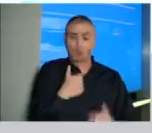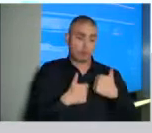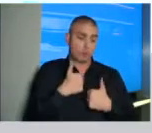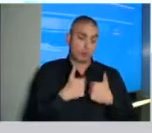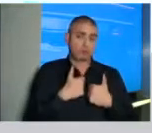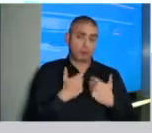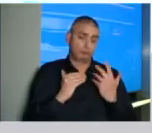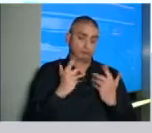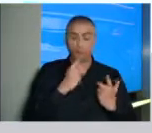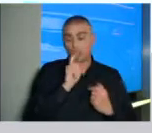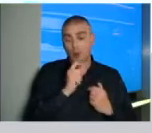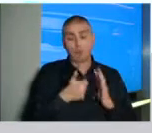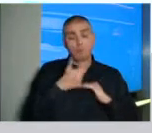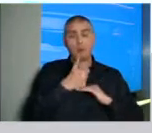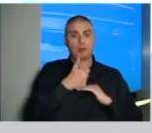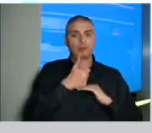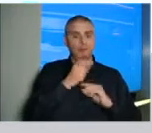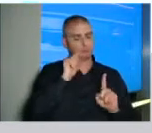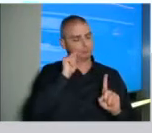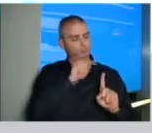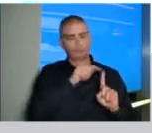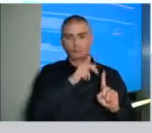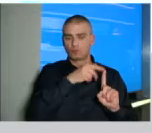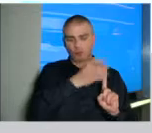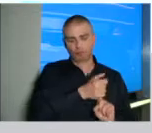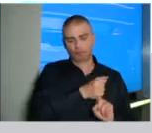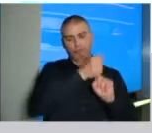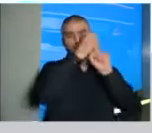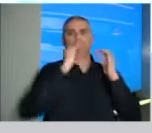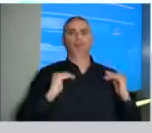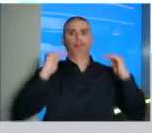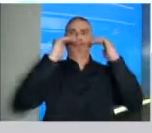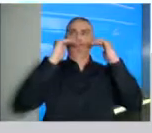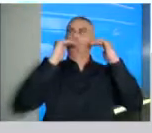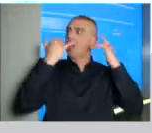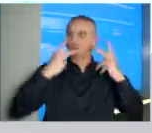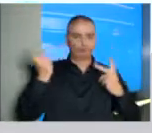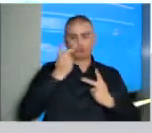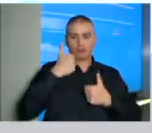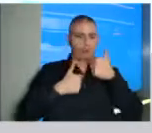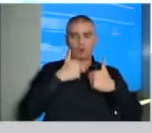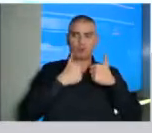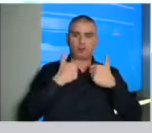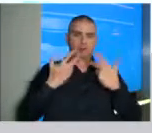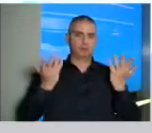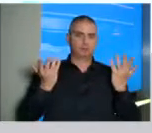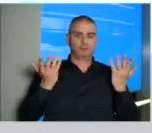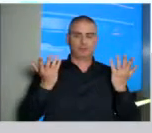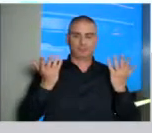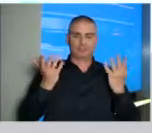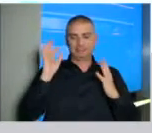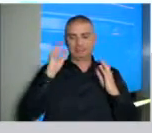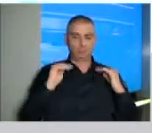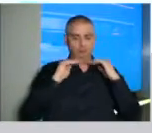בין המועמדים, אולי בכיר יותר. וסימן אותו. משך אותו לגובה שלו. עכשיו פתאום יש שני מועמדים בעלי